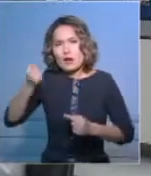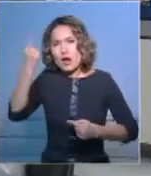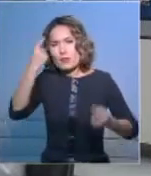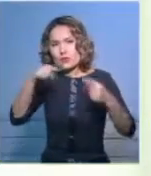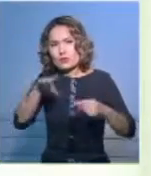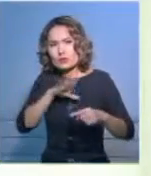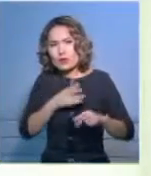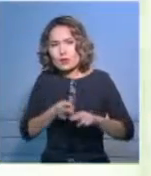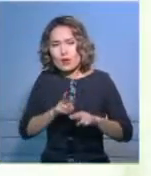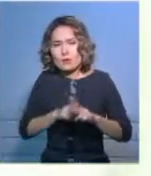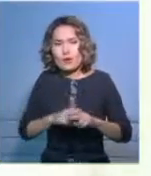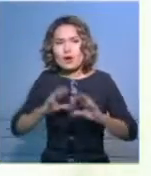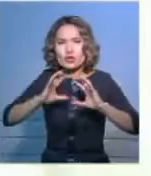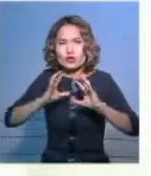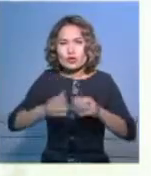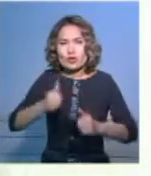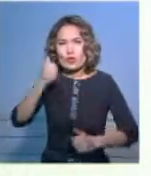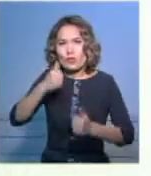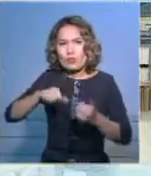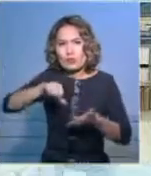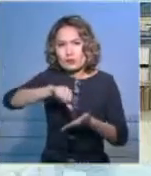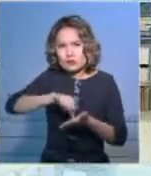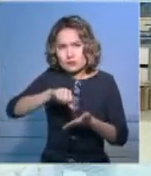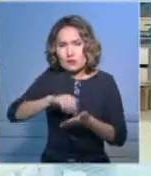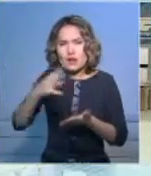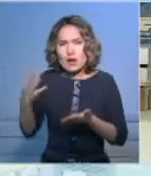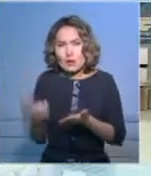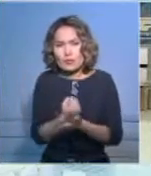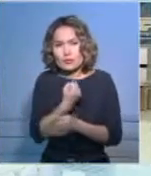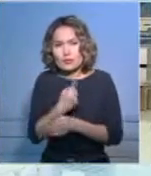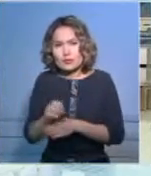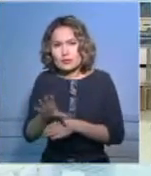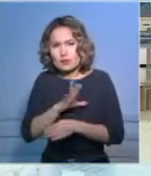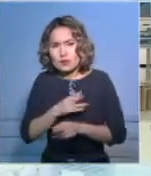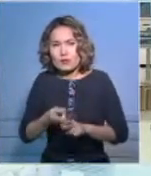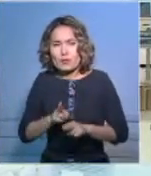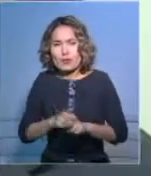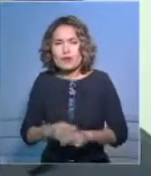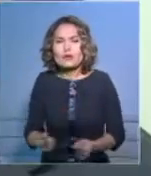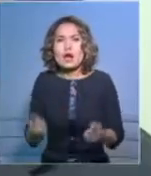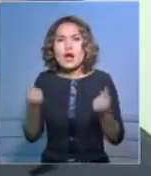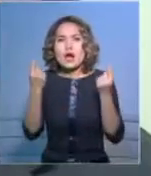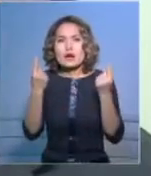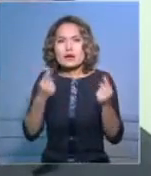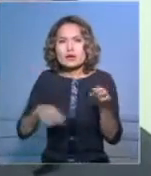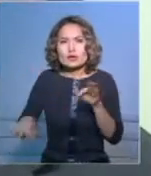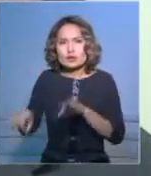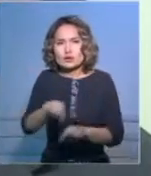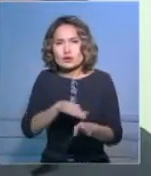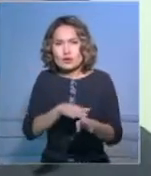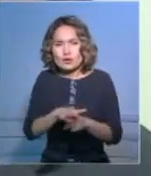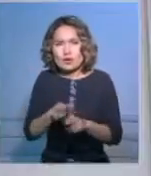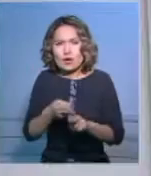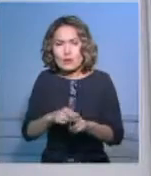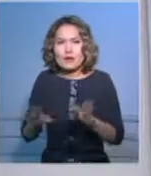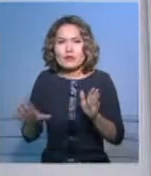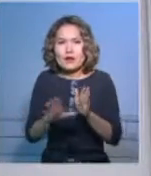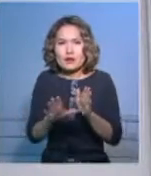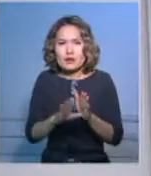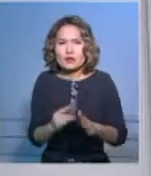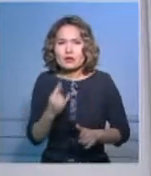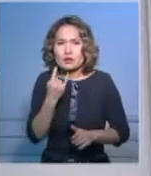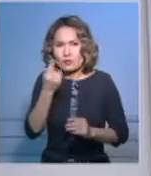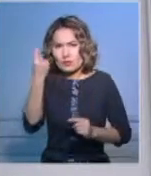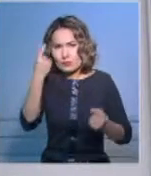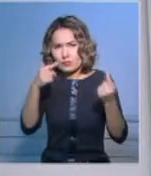банктің грантына ие болған. Ал ғалымның ғылыми мақалалары Томсон Реутерс халықаралық рейтингісінде үздік жазуларының қатарында көш